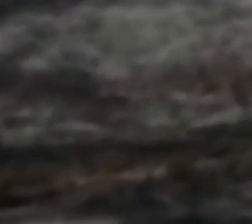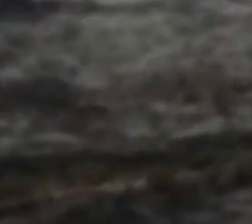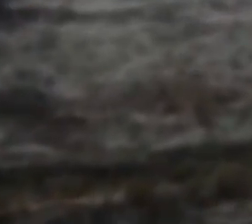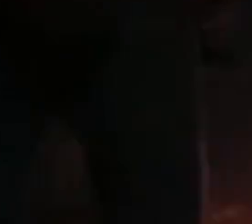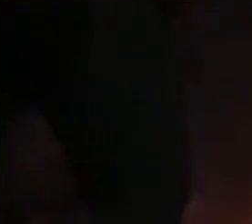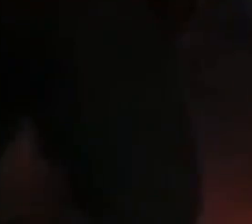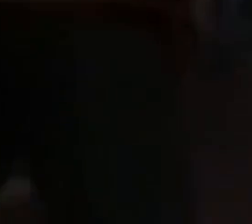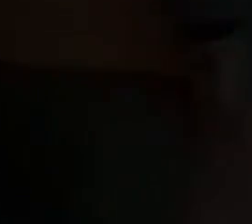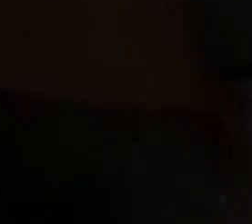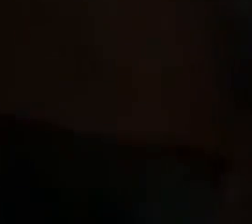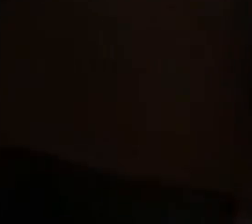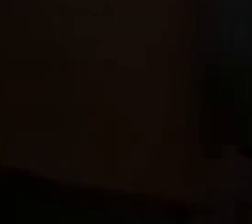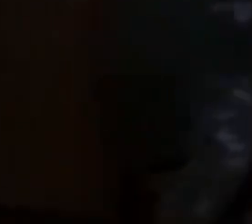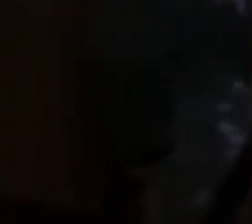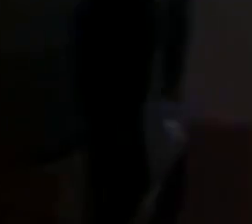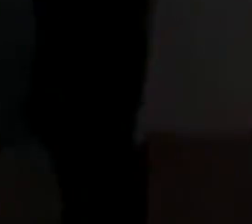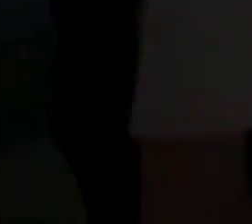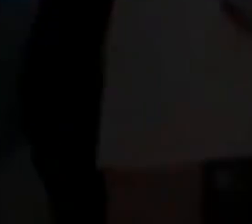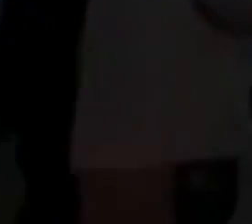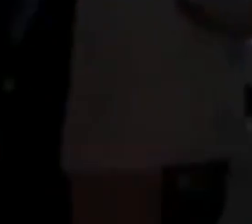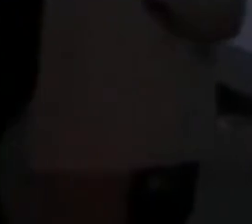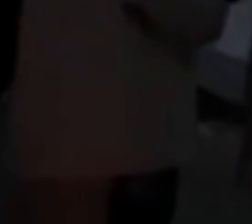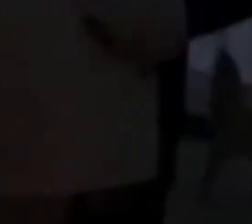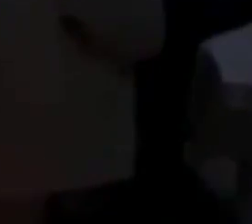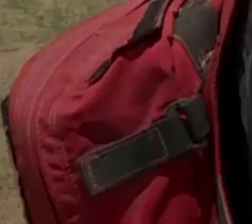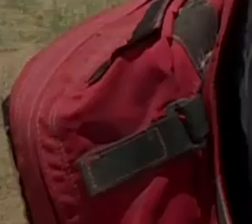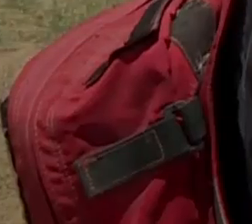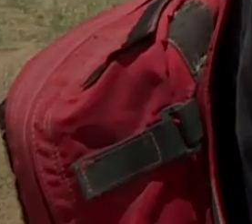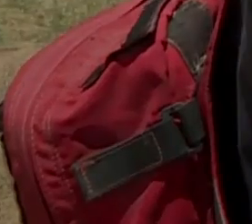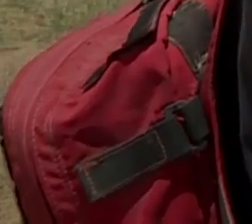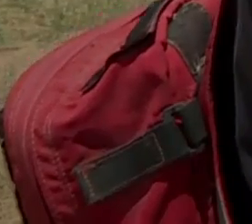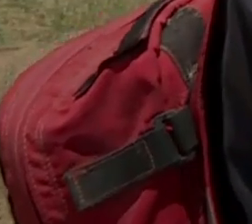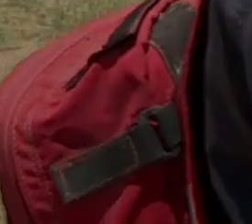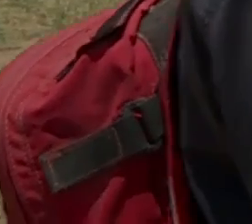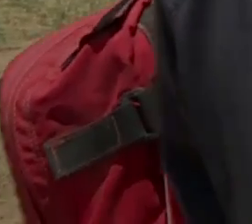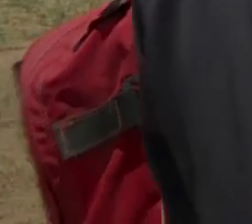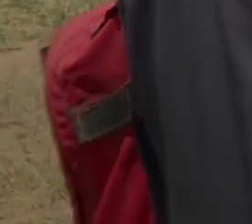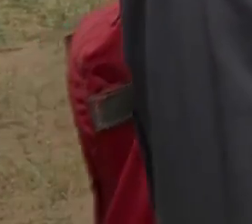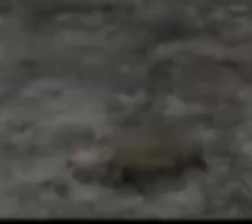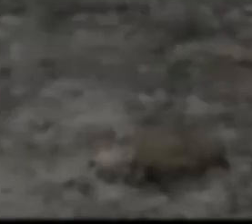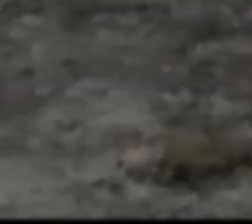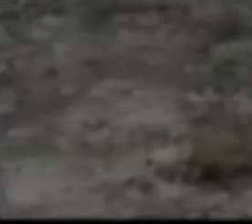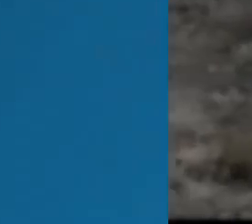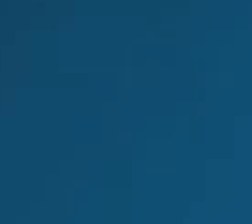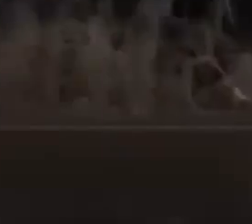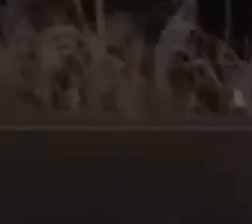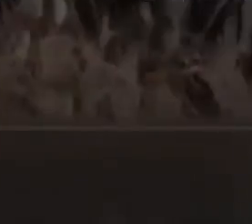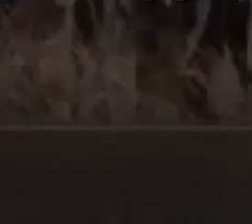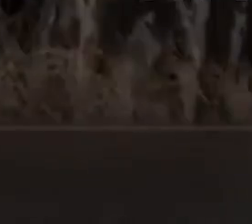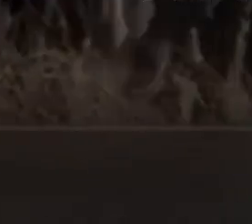ודלקות ענק בגלל עפיפוני הטרור. אנחנו רואים את הסיכון המיידי, גם לרכוש, גם ליערות, פשוט